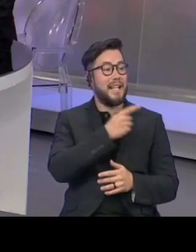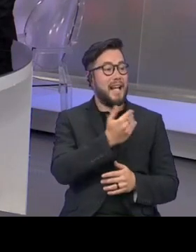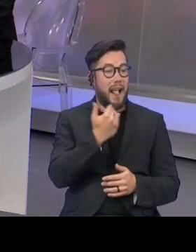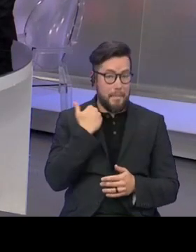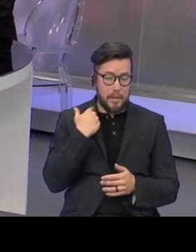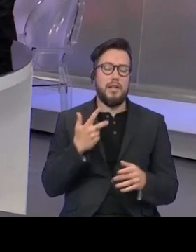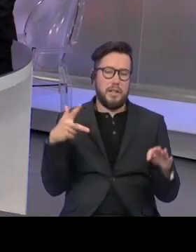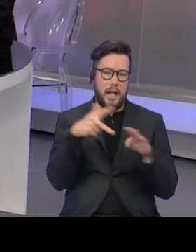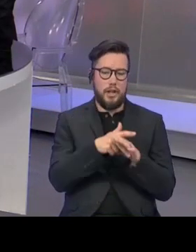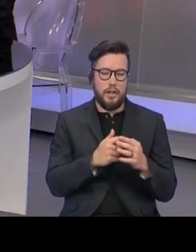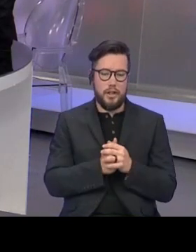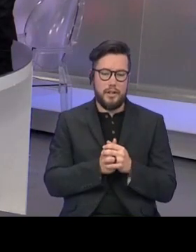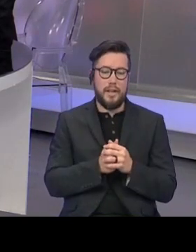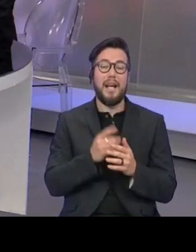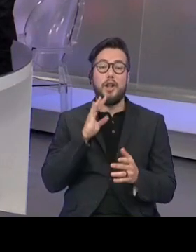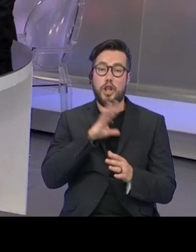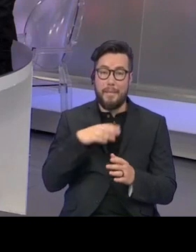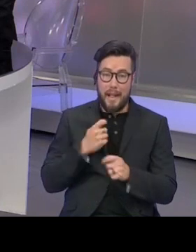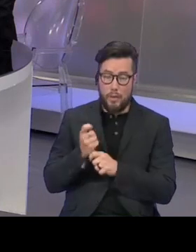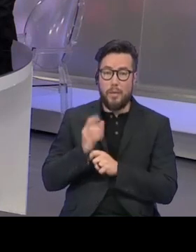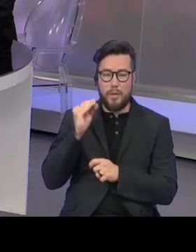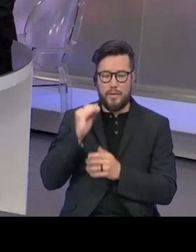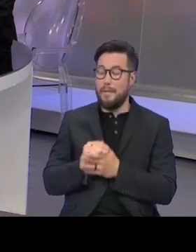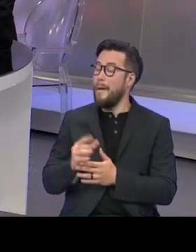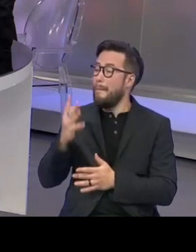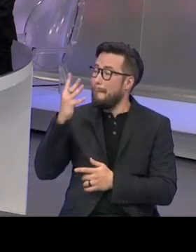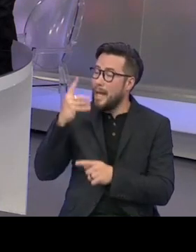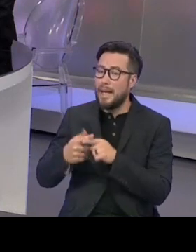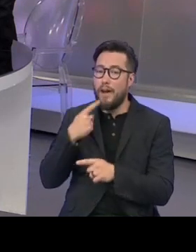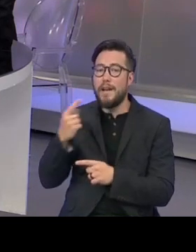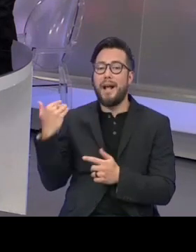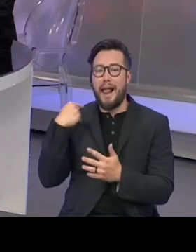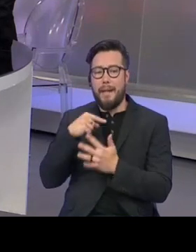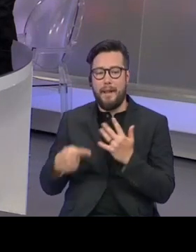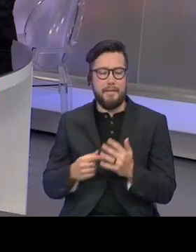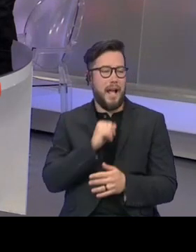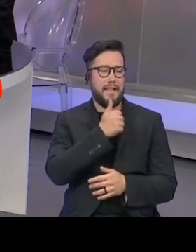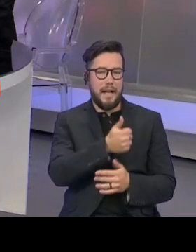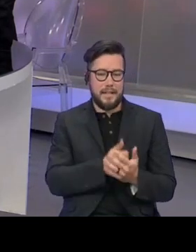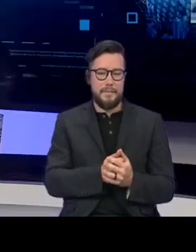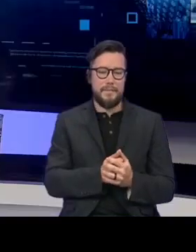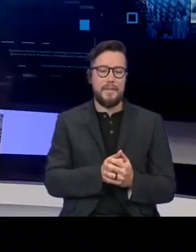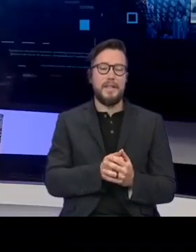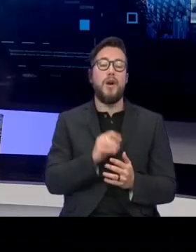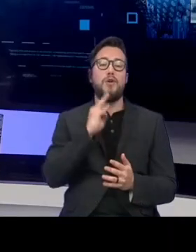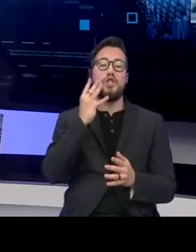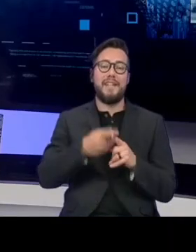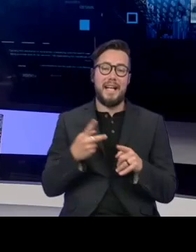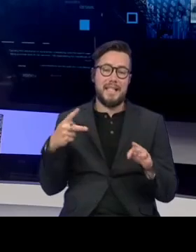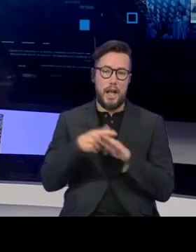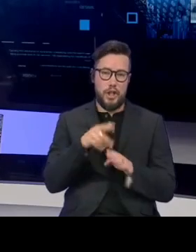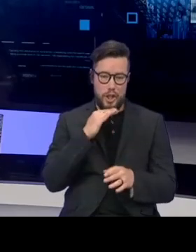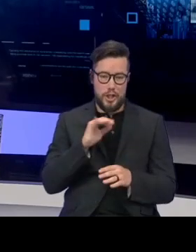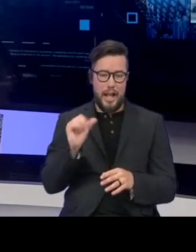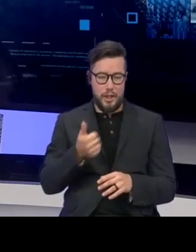do reči. Keď budete normálne argumentovať, pán tak vás budem počúvať. Päťkrát som vám povedal, že ste klamali. Ani raz. No, dobre. A už štvrtýkrát mi skáčte do reči. Takže